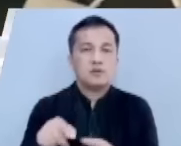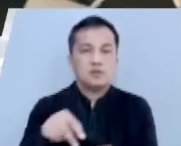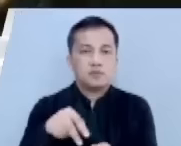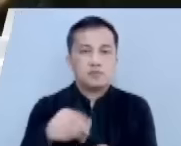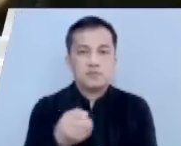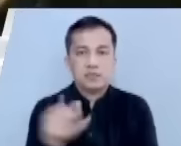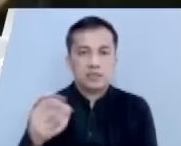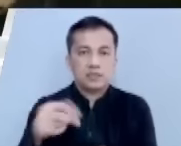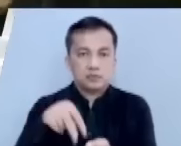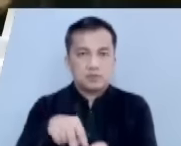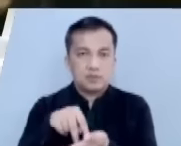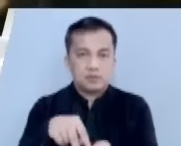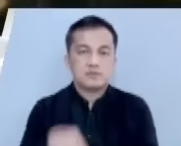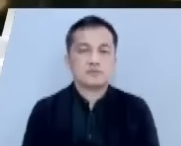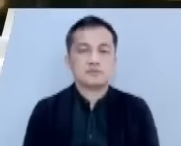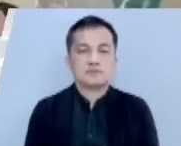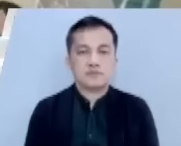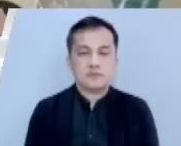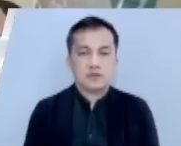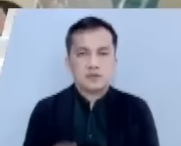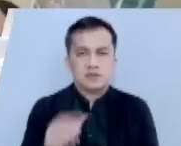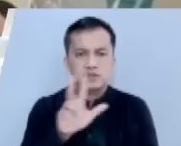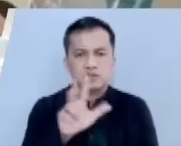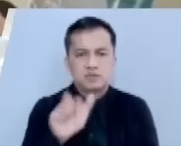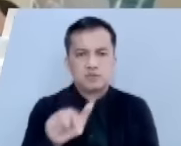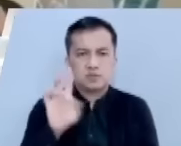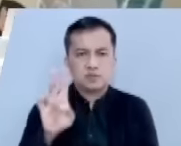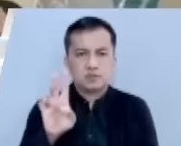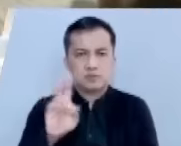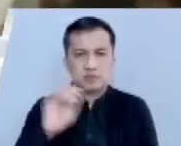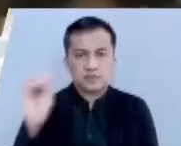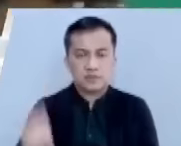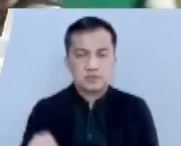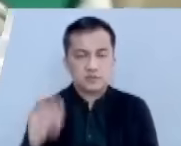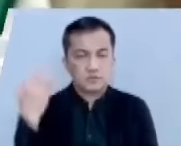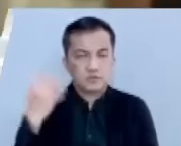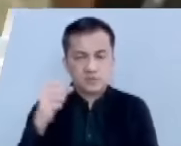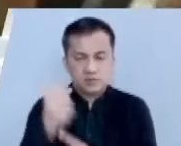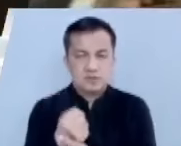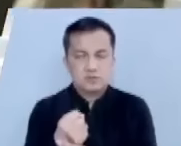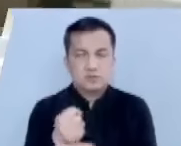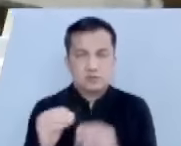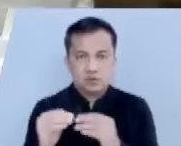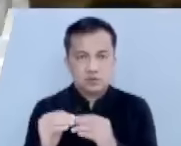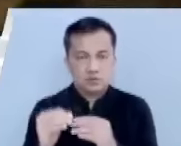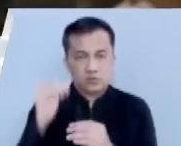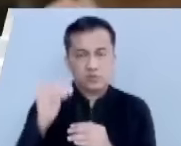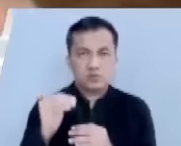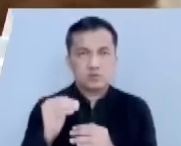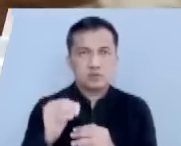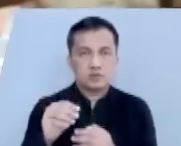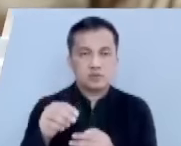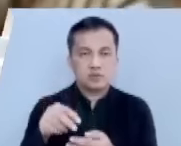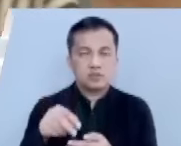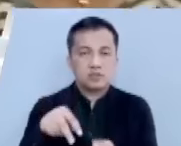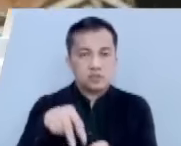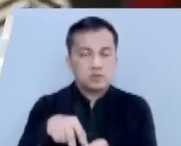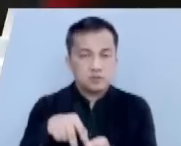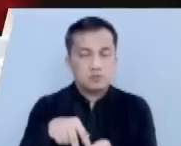trabaho. Mula sa 3.7% noong Setyembre, tumaas ang unemployment rate sa bansa